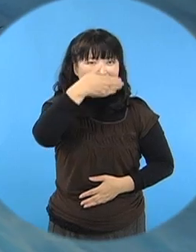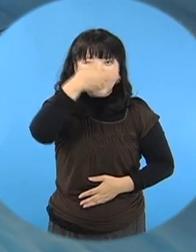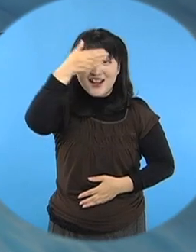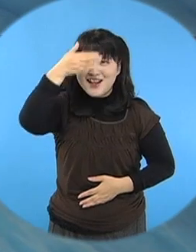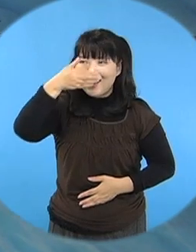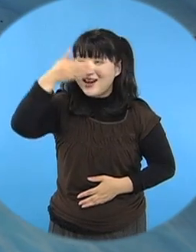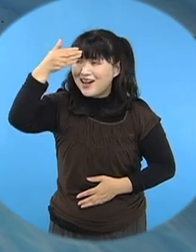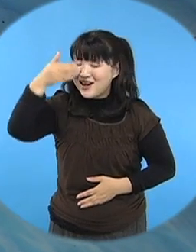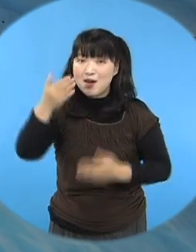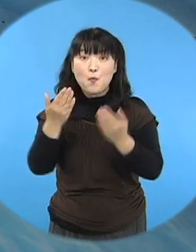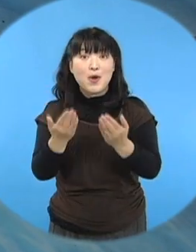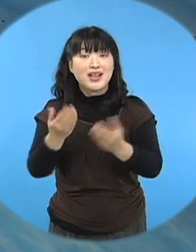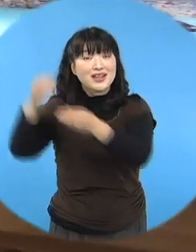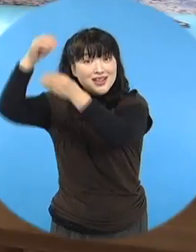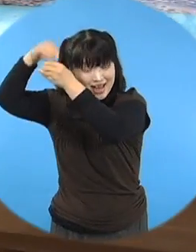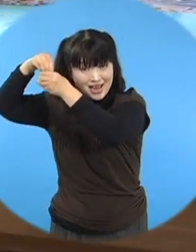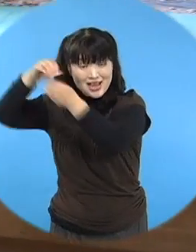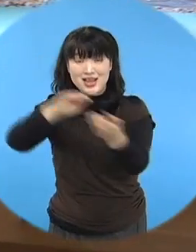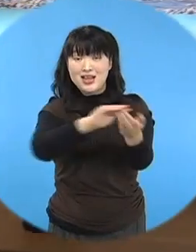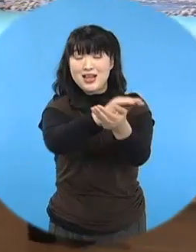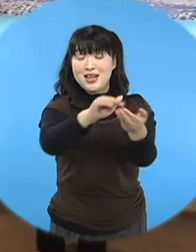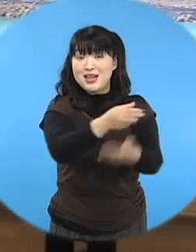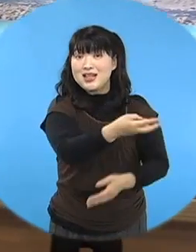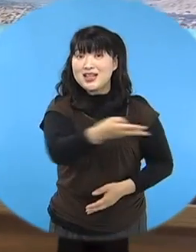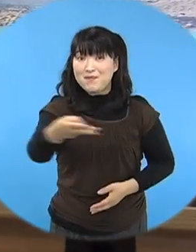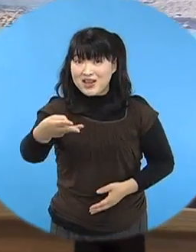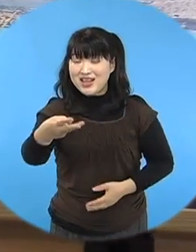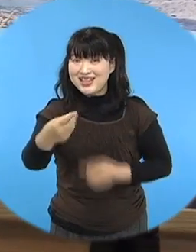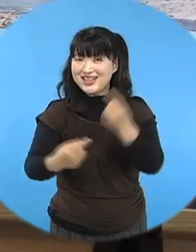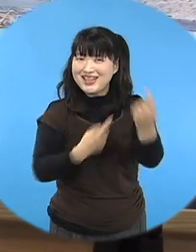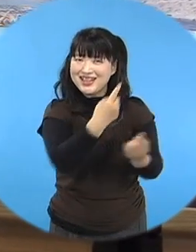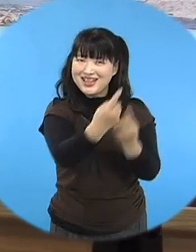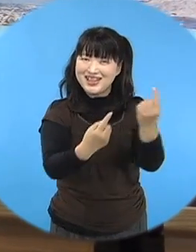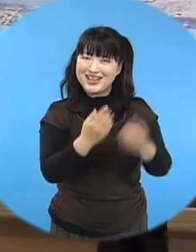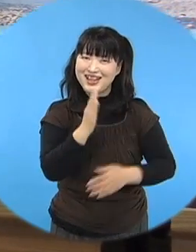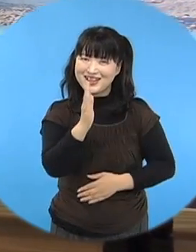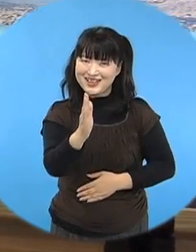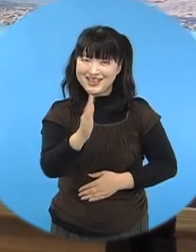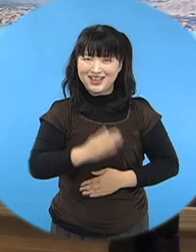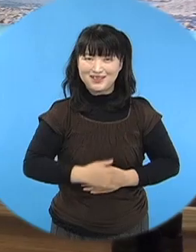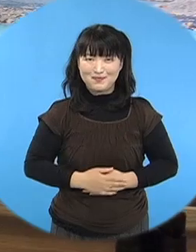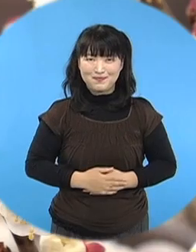というふうに学んでから、ぜひ皆さん多摩川に行ってみてはいかがでしょうか。